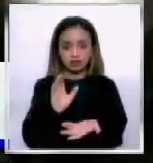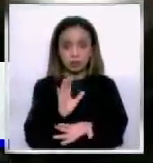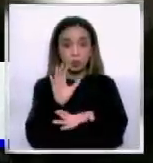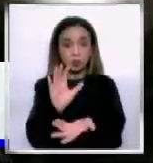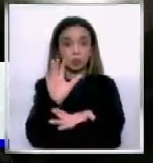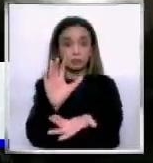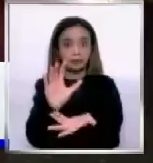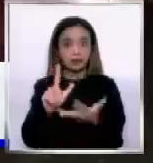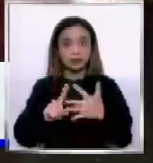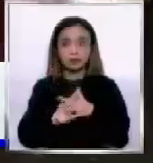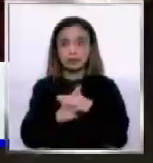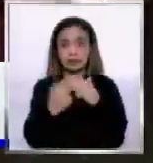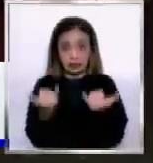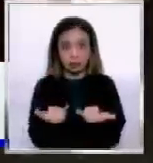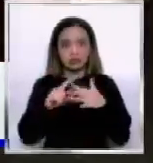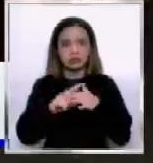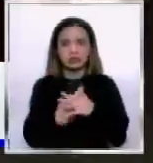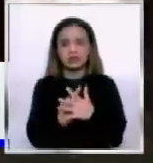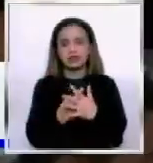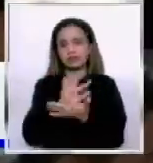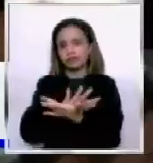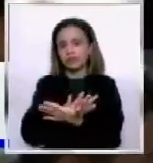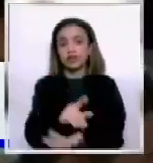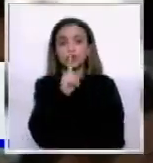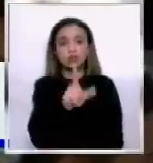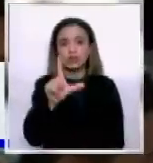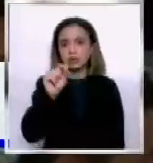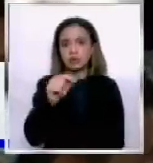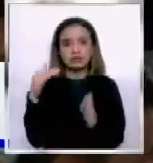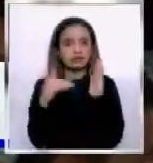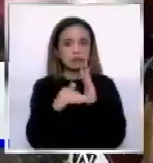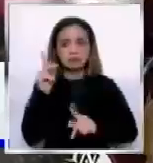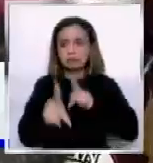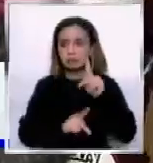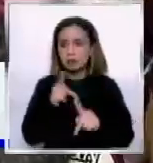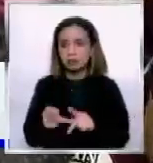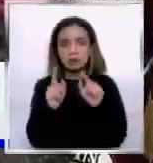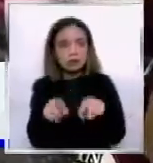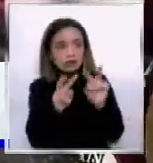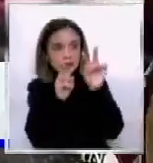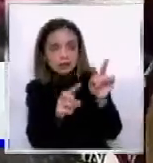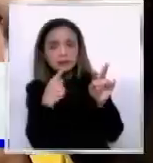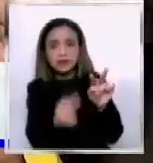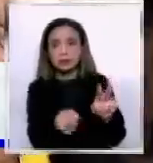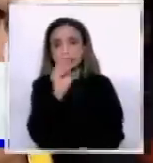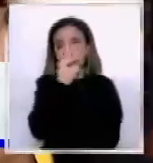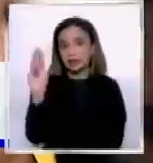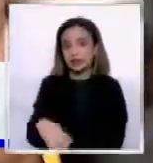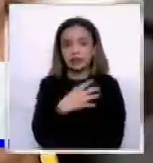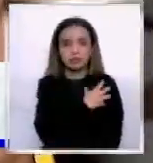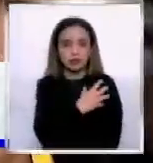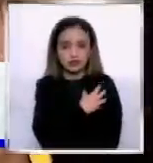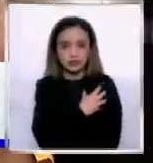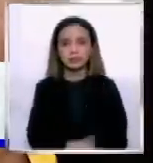ng magkapandemya. Nasa 70,000 deboto ang pumunta rito para masilayan ng poon ayon sa Manila Police District. Si